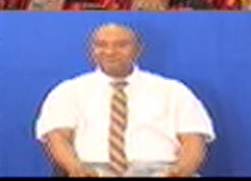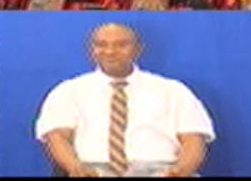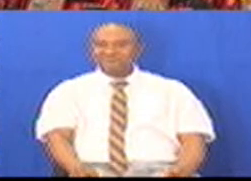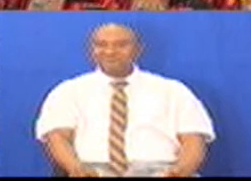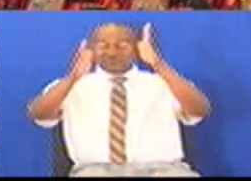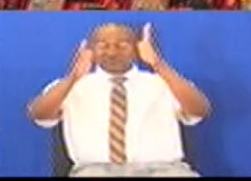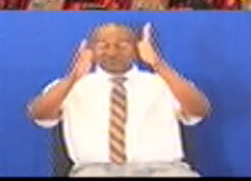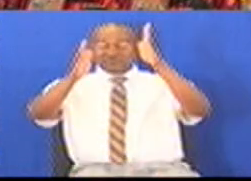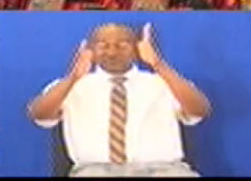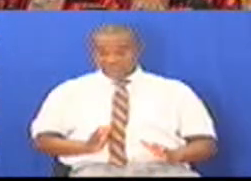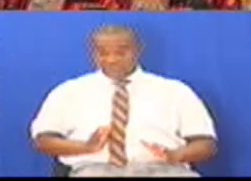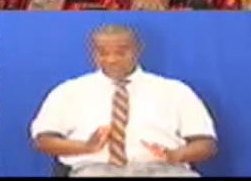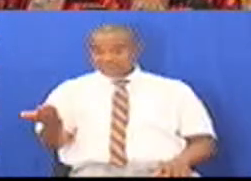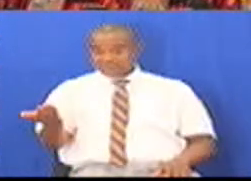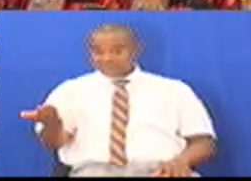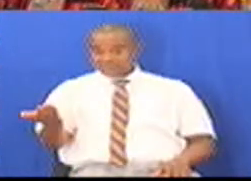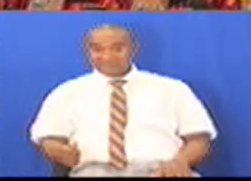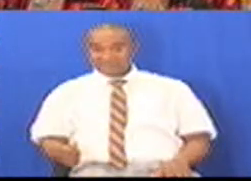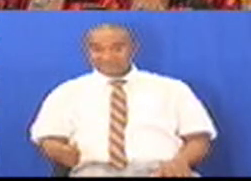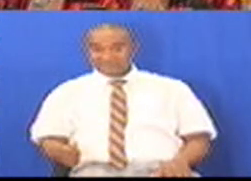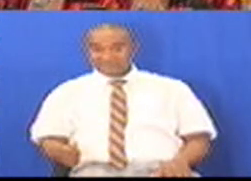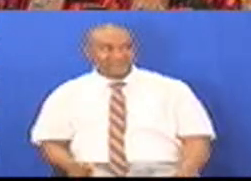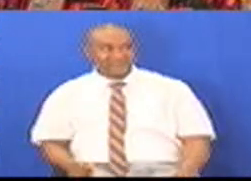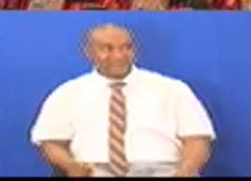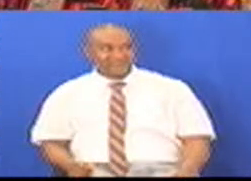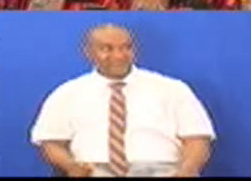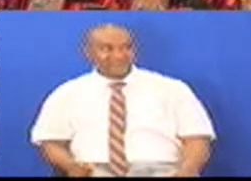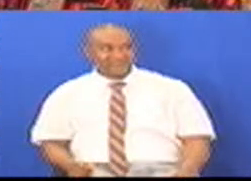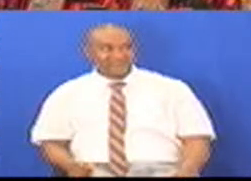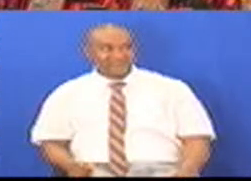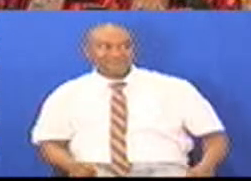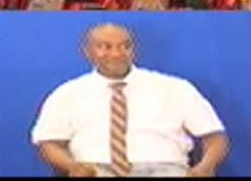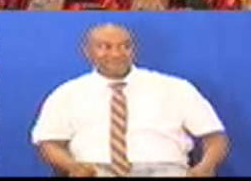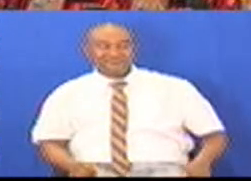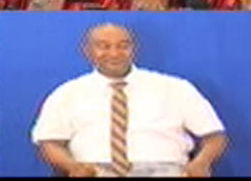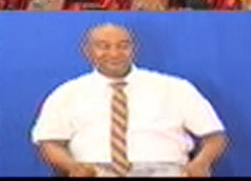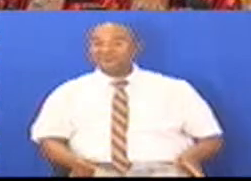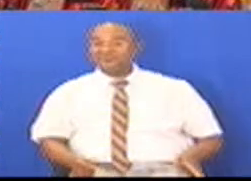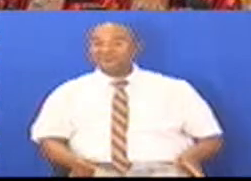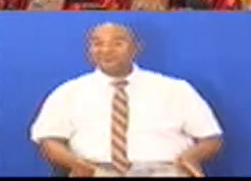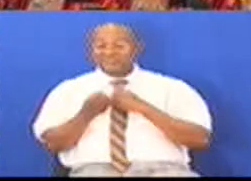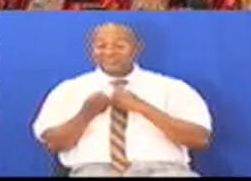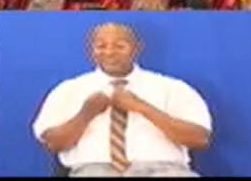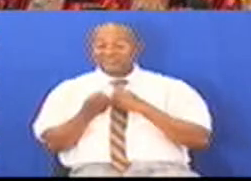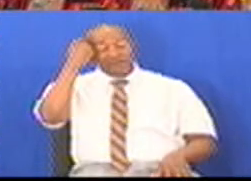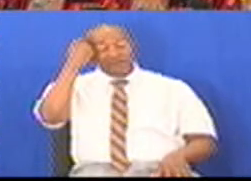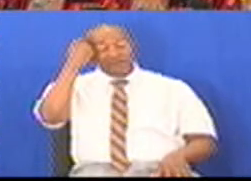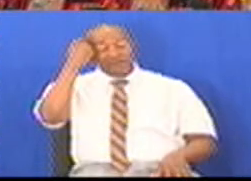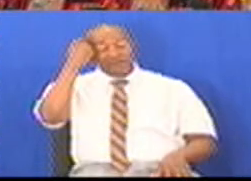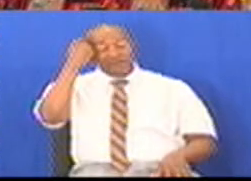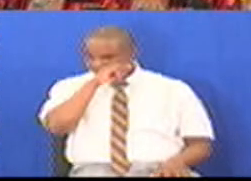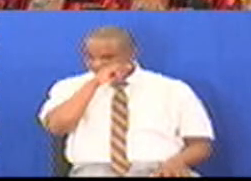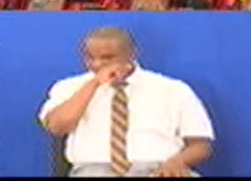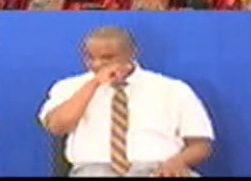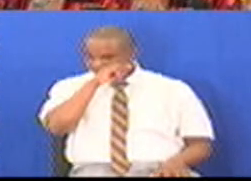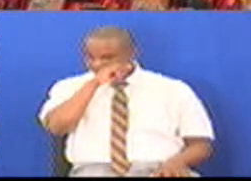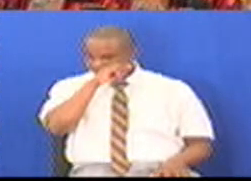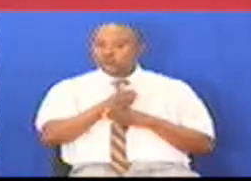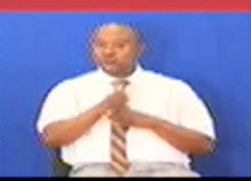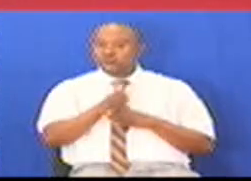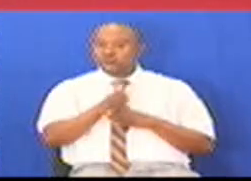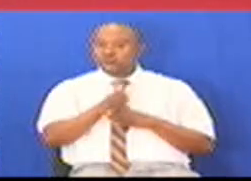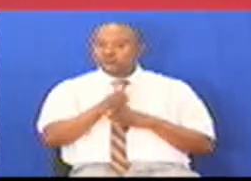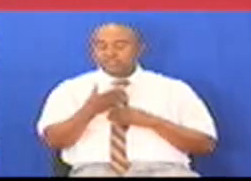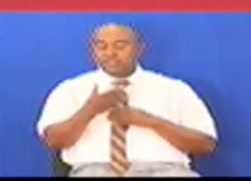kwa niaba kambi rasmi ya upinzani bungeni, naomba kutoa maoni ya kambi rasmi ya upinzani kuhusu hali ya uchumi wa